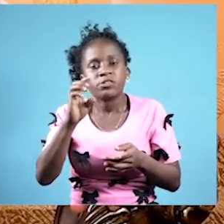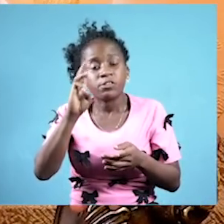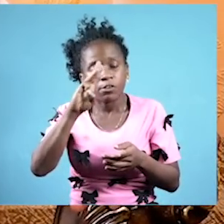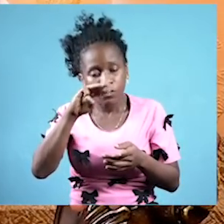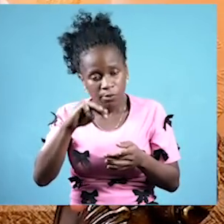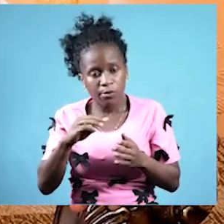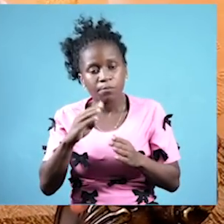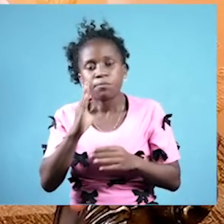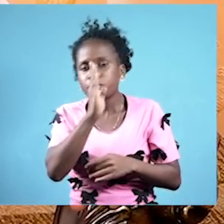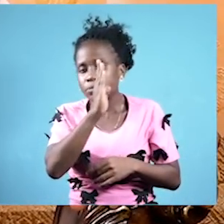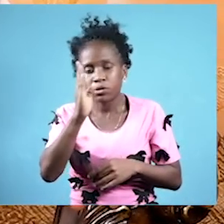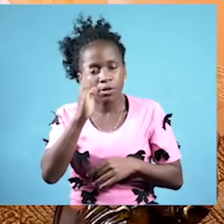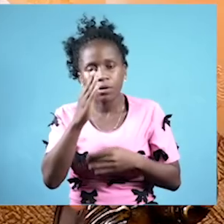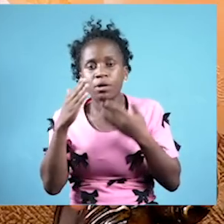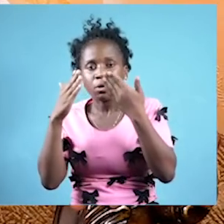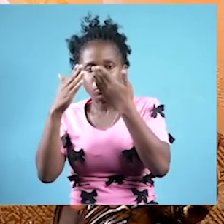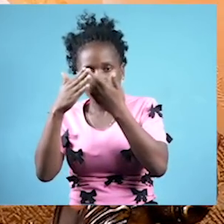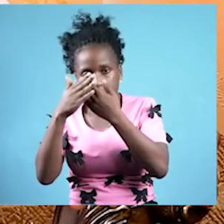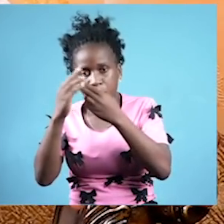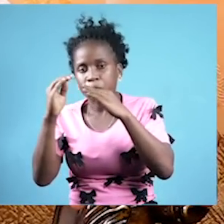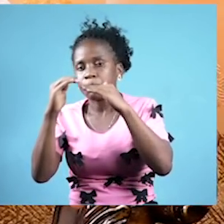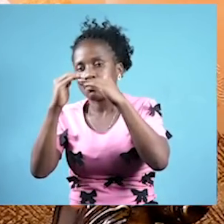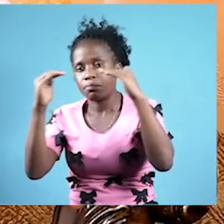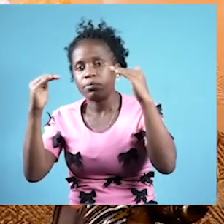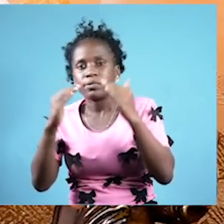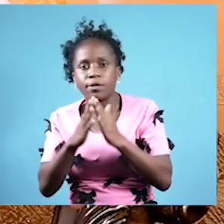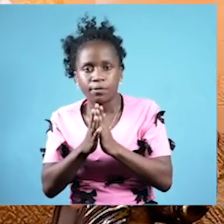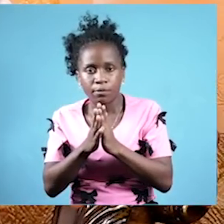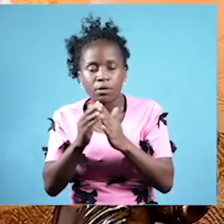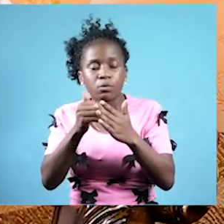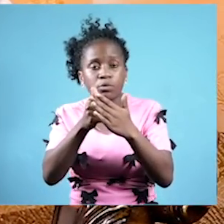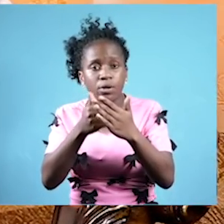usiku mpinzani, kwa sababu mgombea niliyokuwa